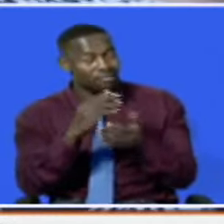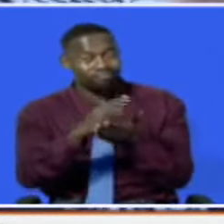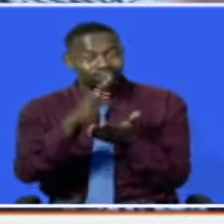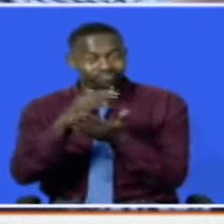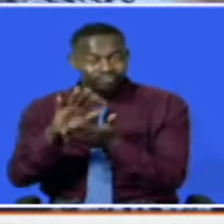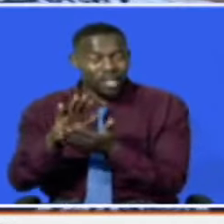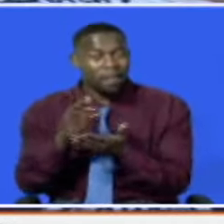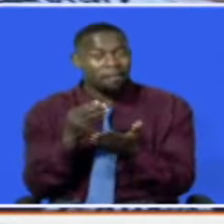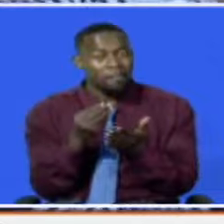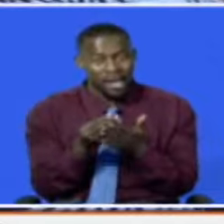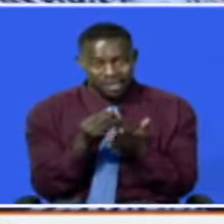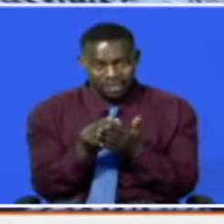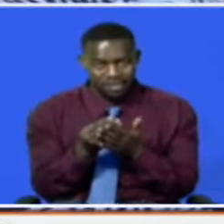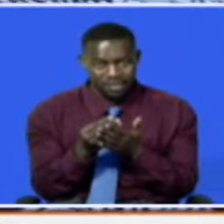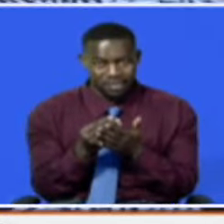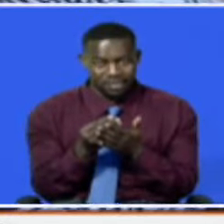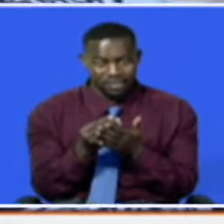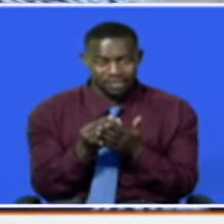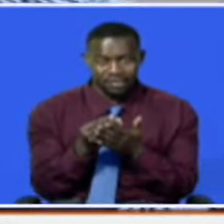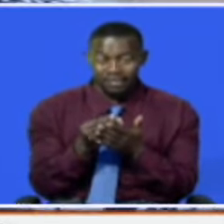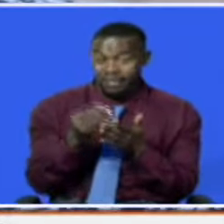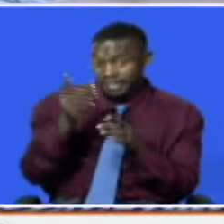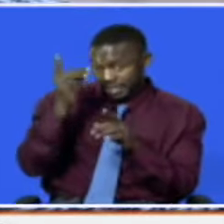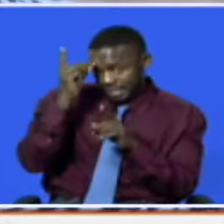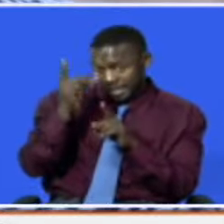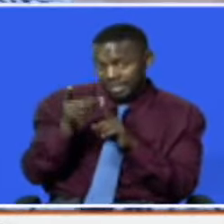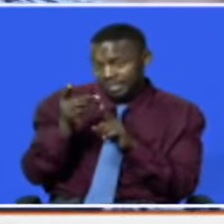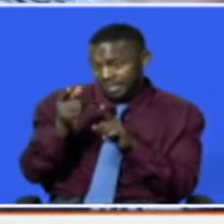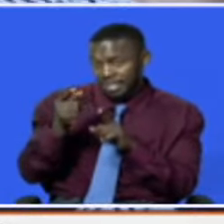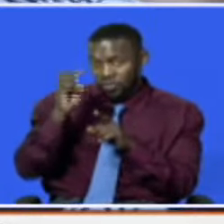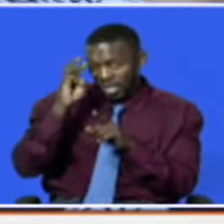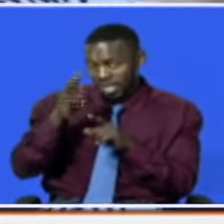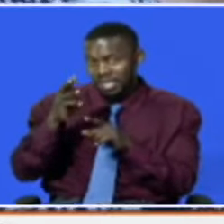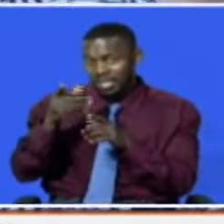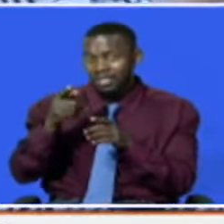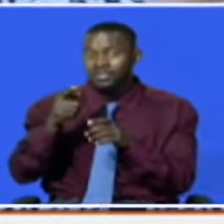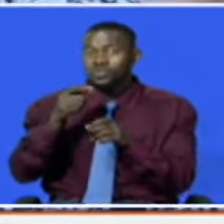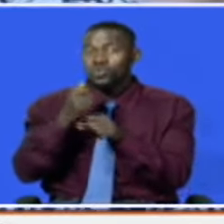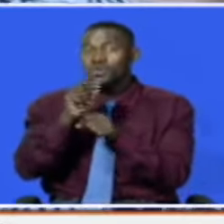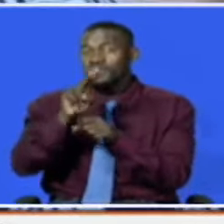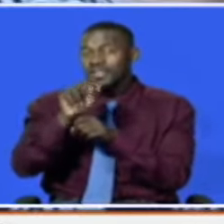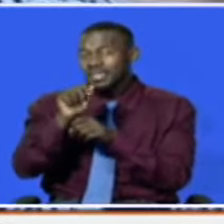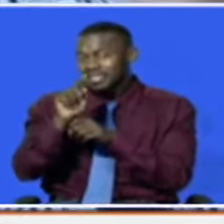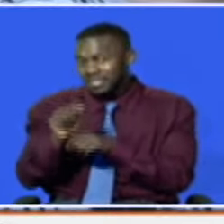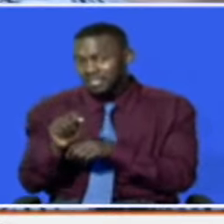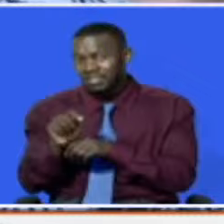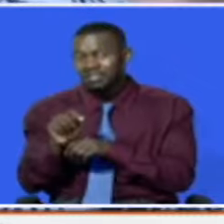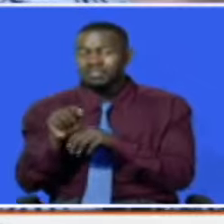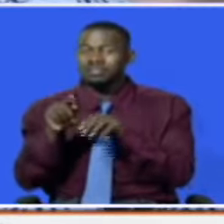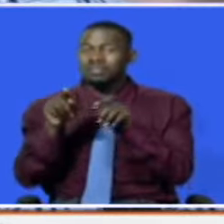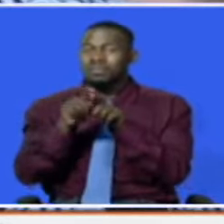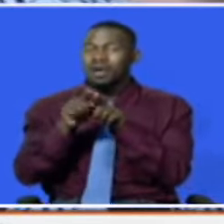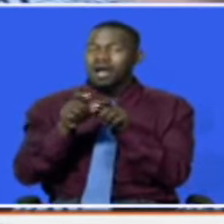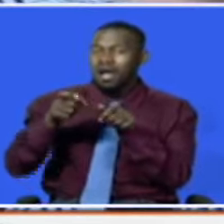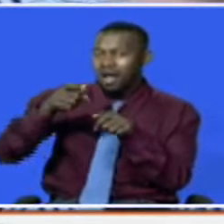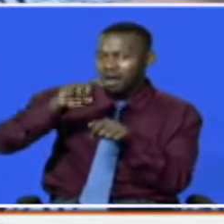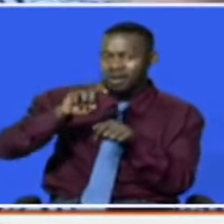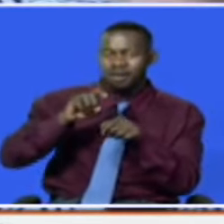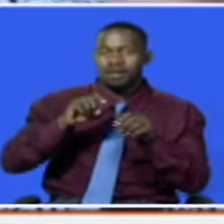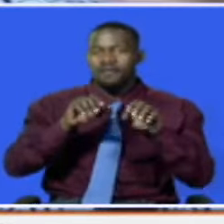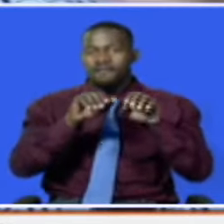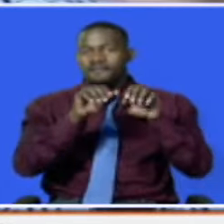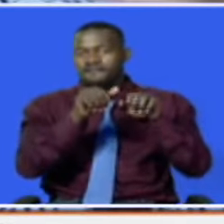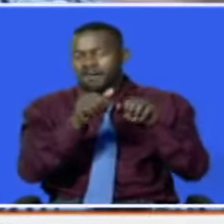pesa kama wao amuamua afanya watafanya packaging value addition waamua wataongeza farmers